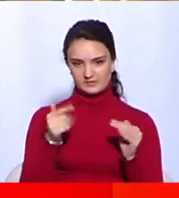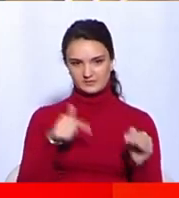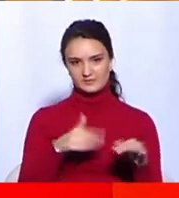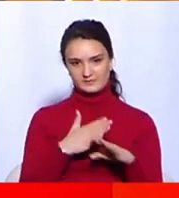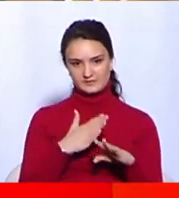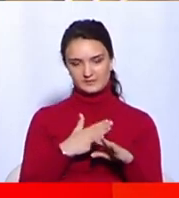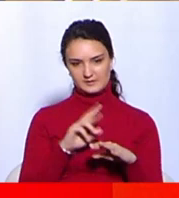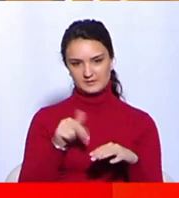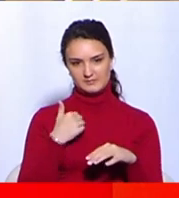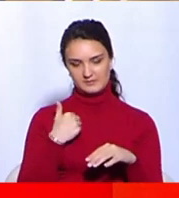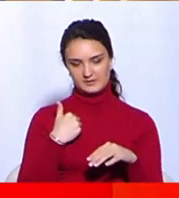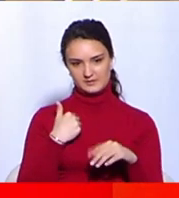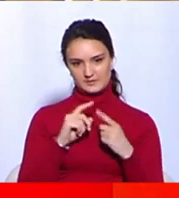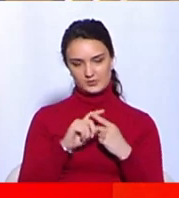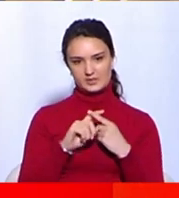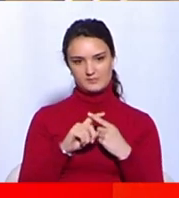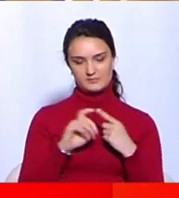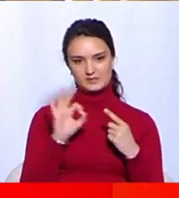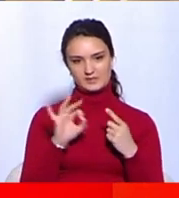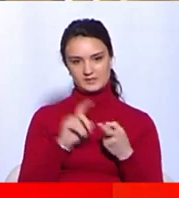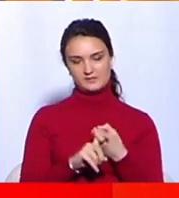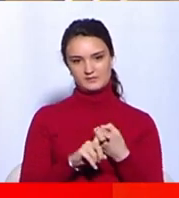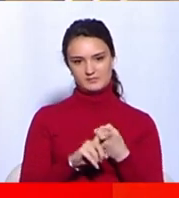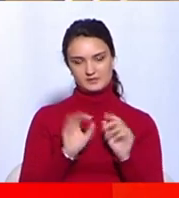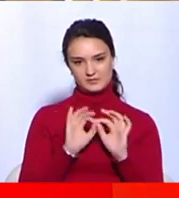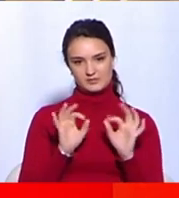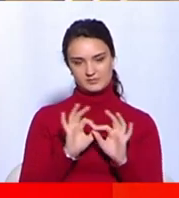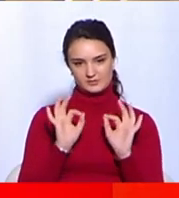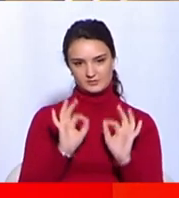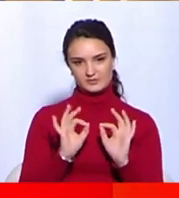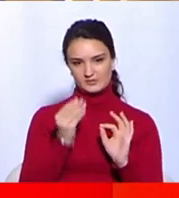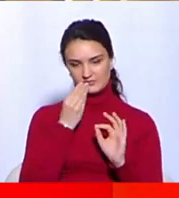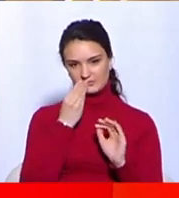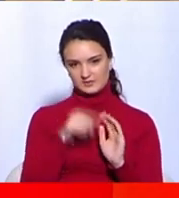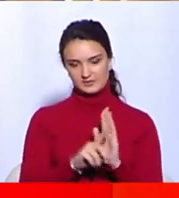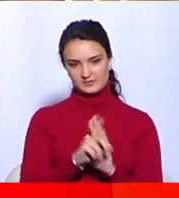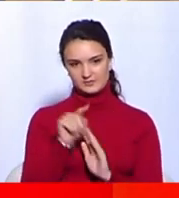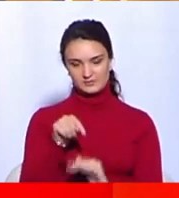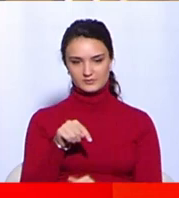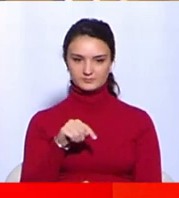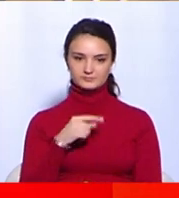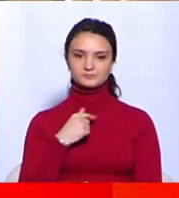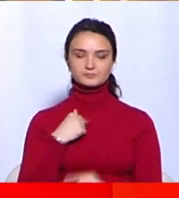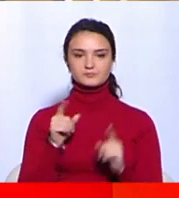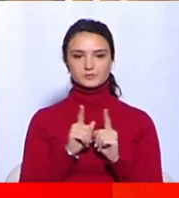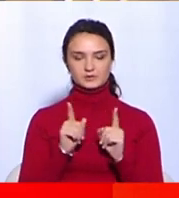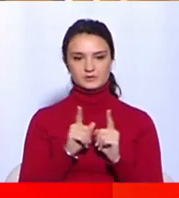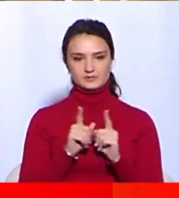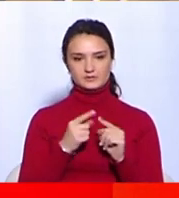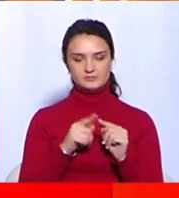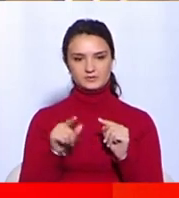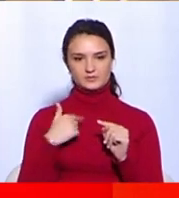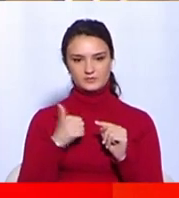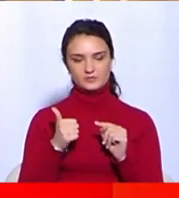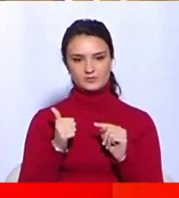ვარ ახლა და მინდა დამოკიდებულებასთან დაკავშირებით საუბარი სწორედ კვების ზონიდან დავიწყო მიუხედავად იმისა